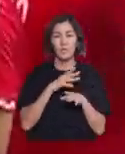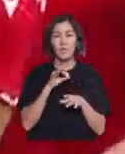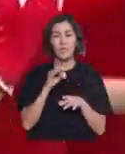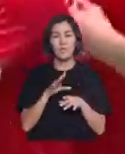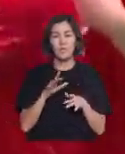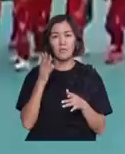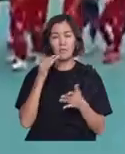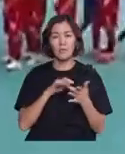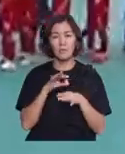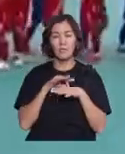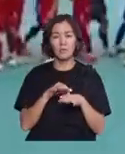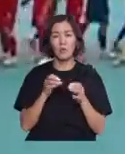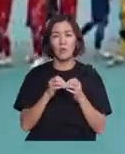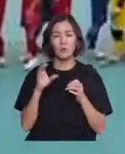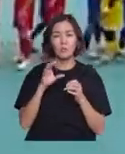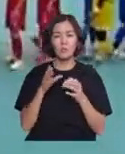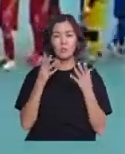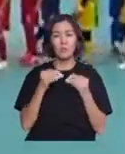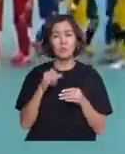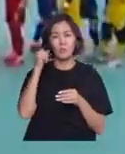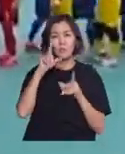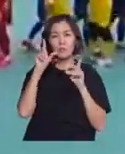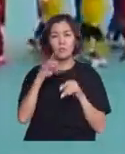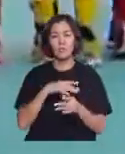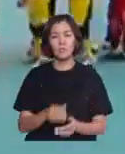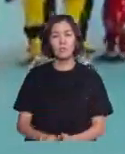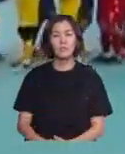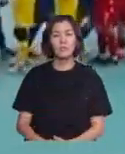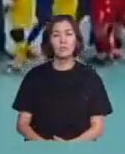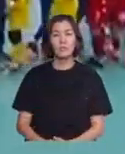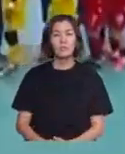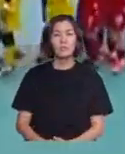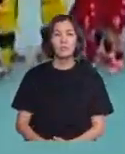Алматы қаласында болады. 10-қыркүйек күні Өзбекстанға аттанады. Жарқын Нұрланұлы, Жетісу телеарнасы.